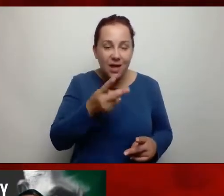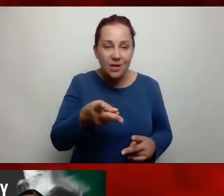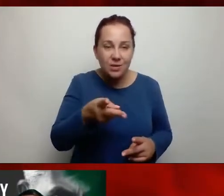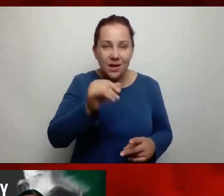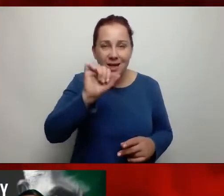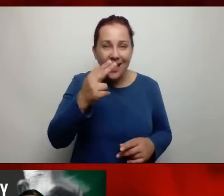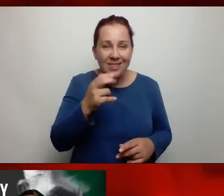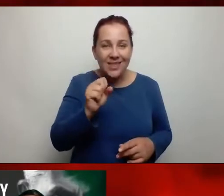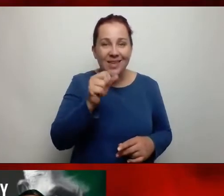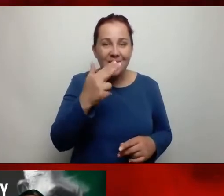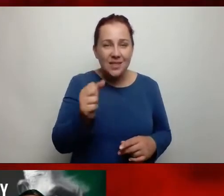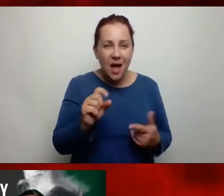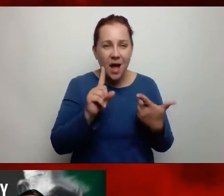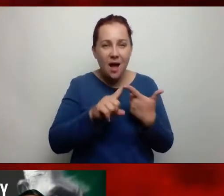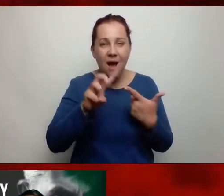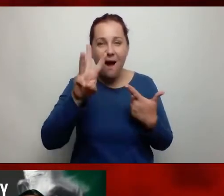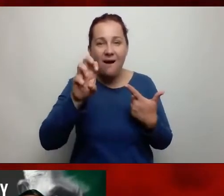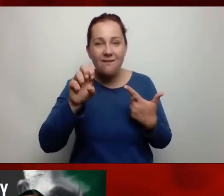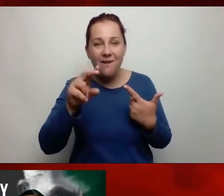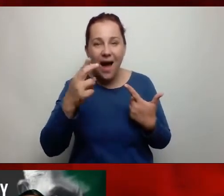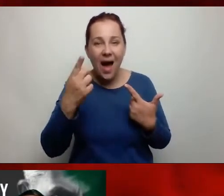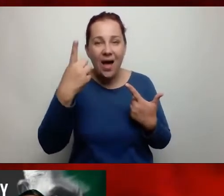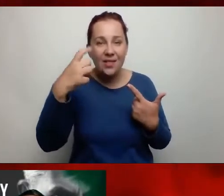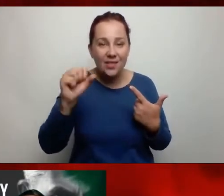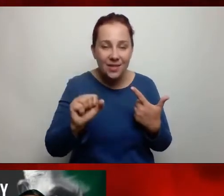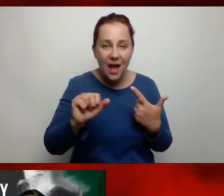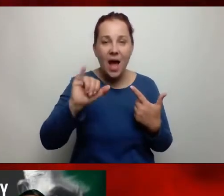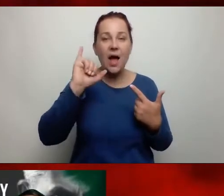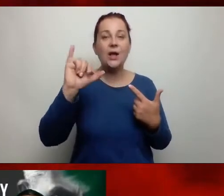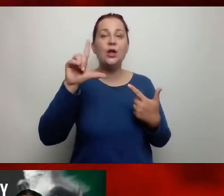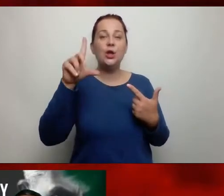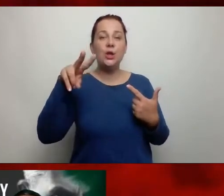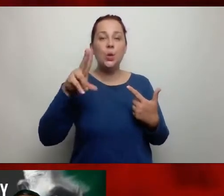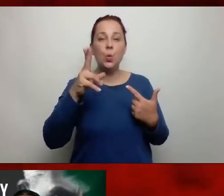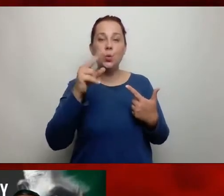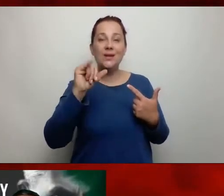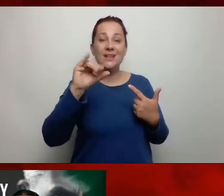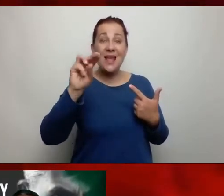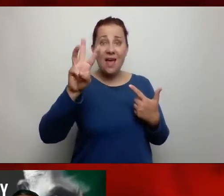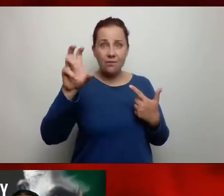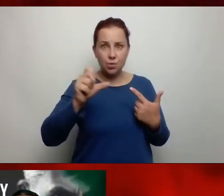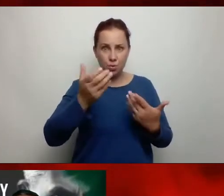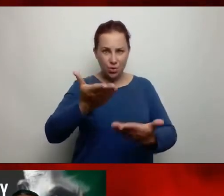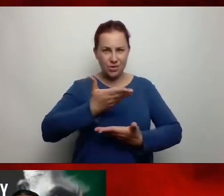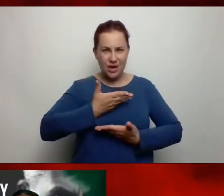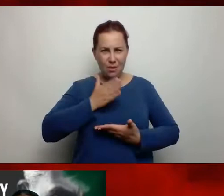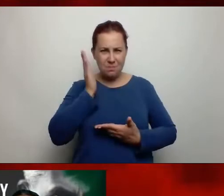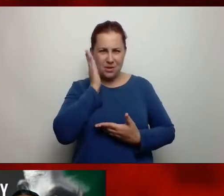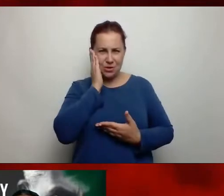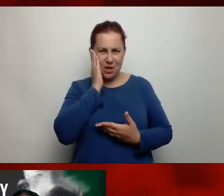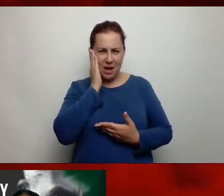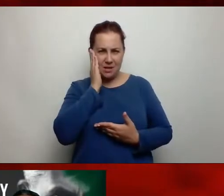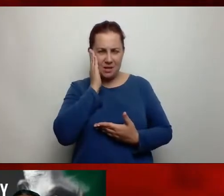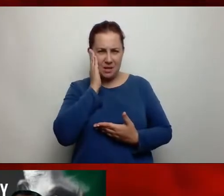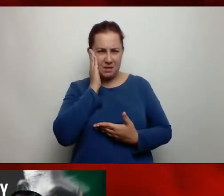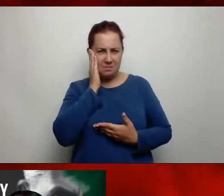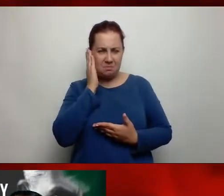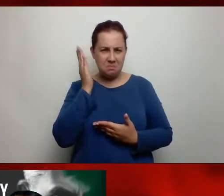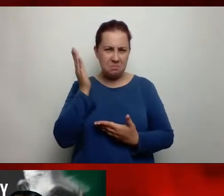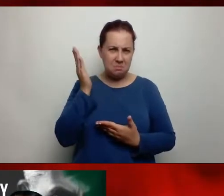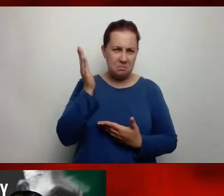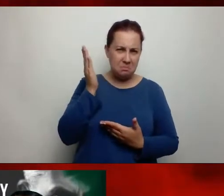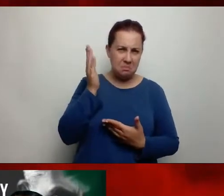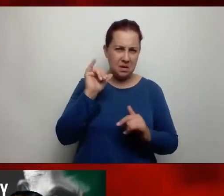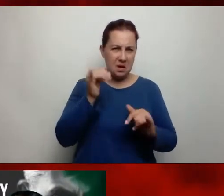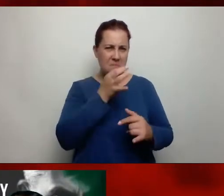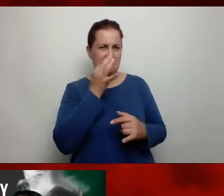i Wandy Ilukiewiczowych. Mieszkanie? Wtedy Wandy Siemianowej, które było pełne